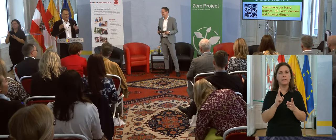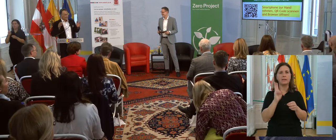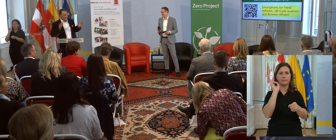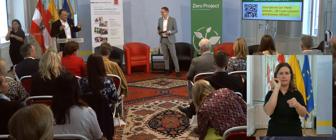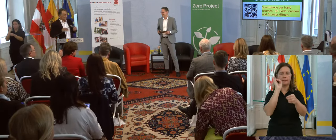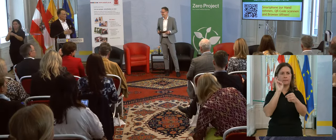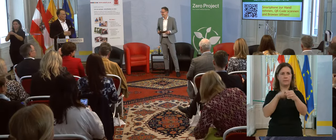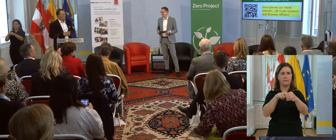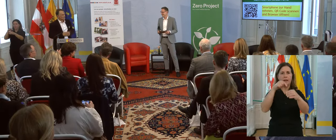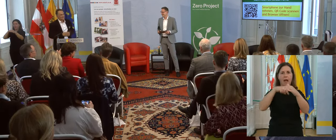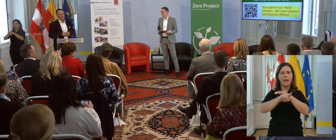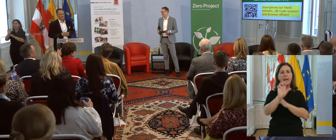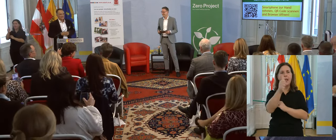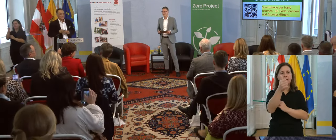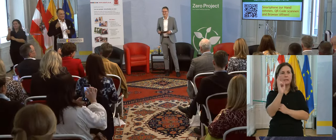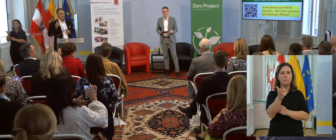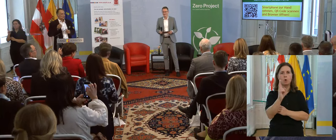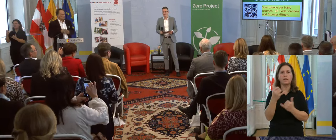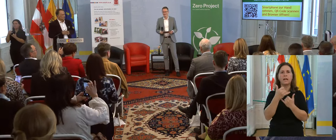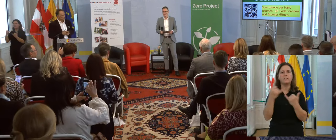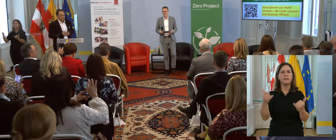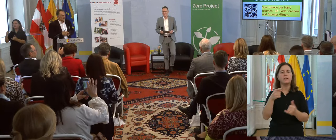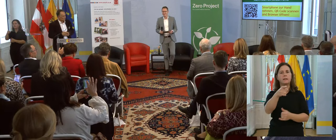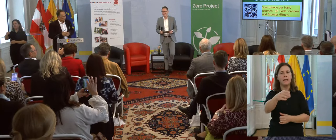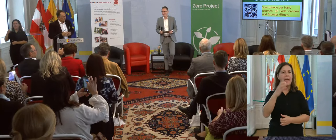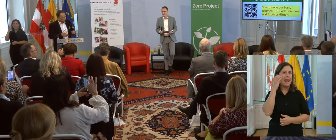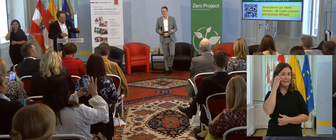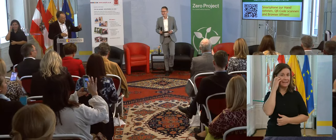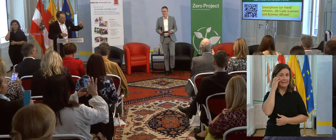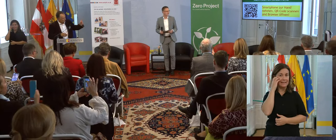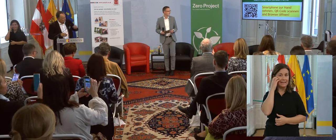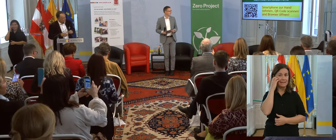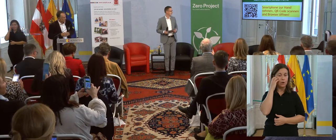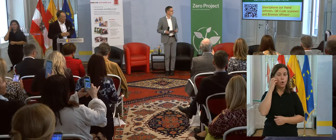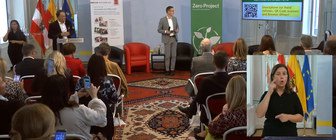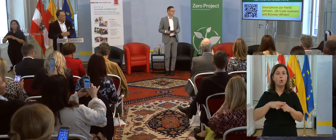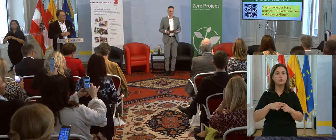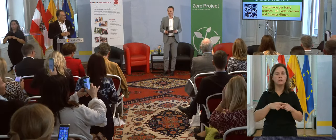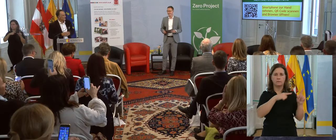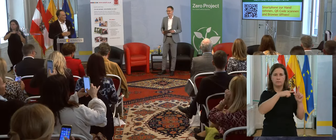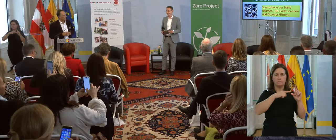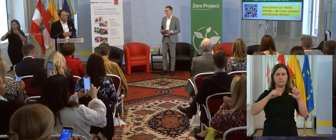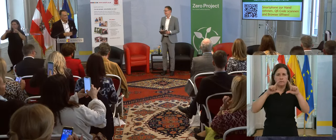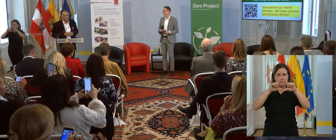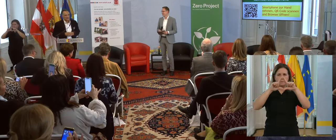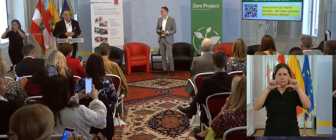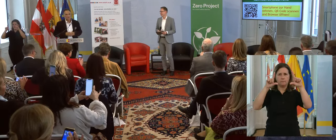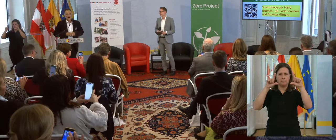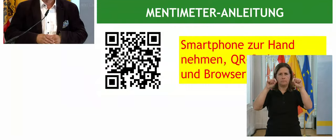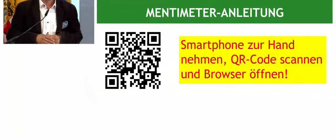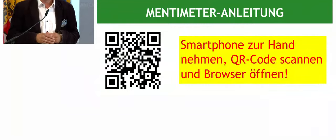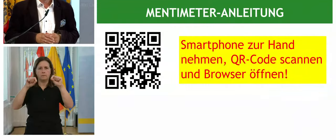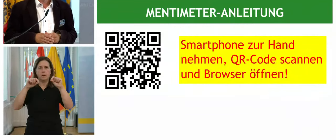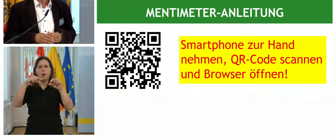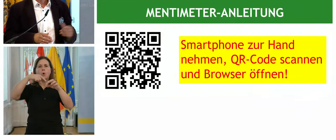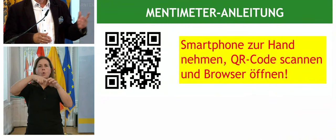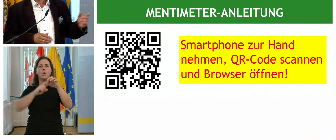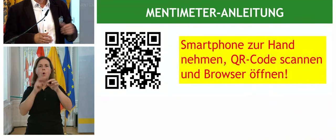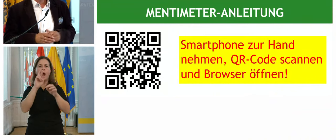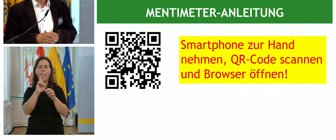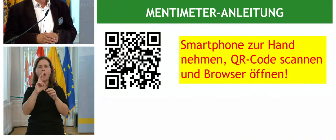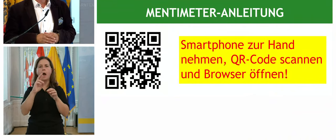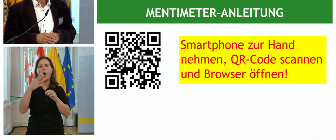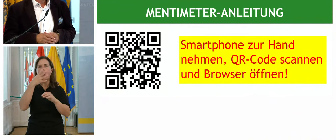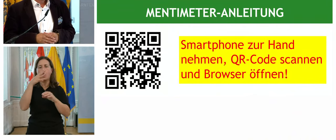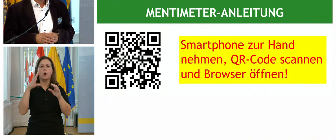einzusteigen. Erste Möglichkeit, Sie zücken Ihr Smartphone und scannen diesen angegebenen QR-Code, den